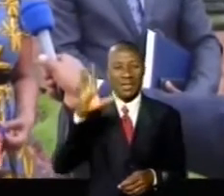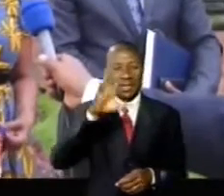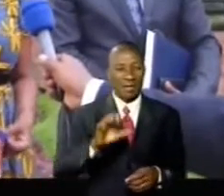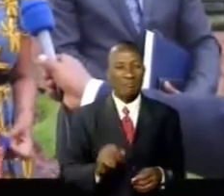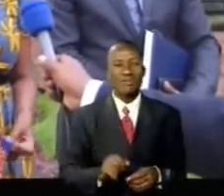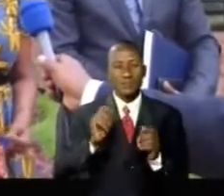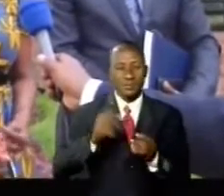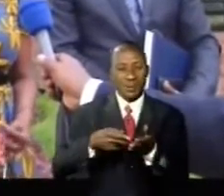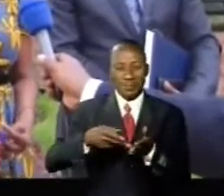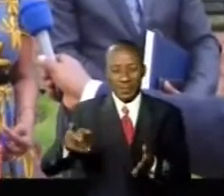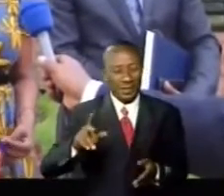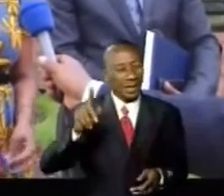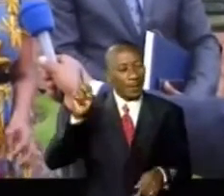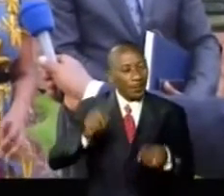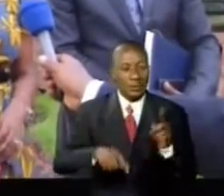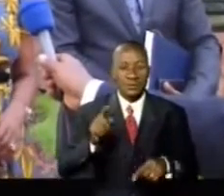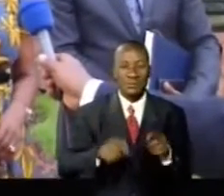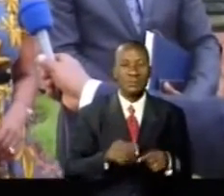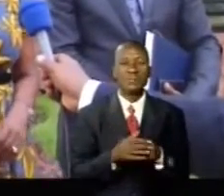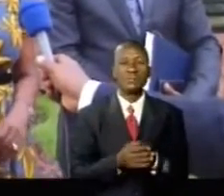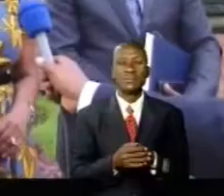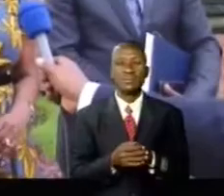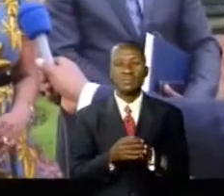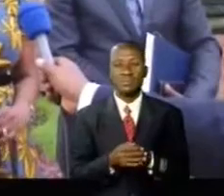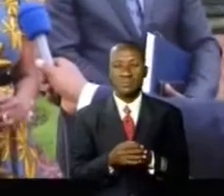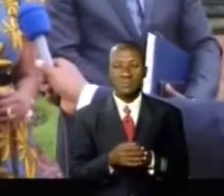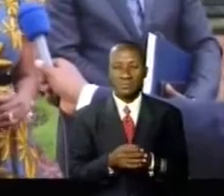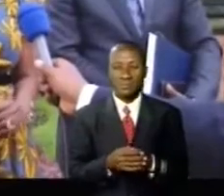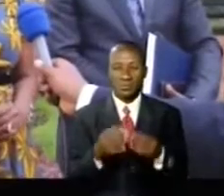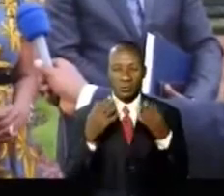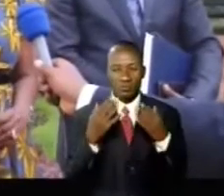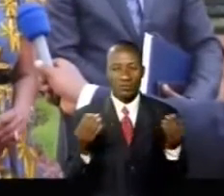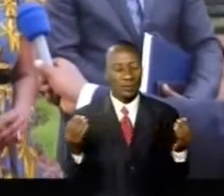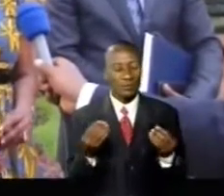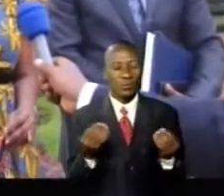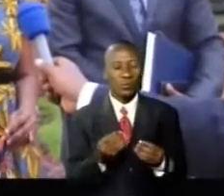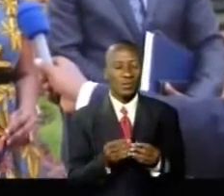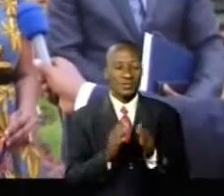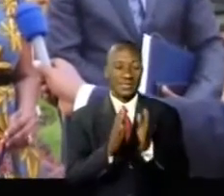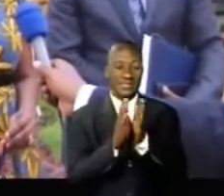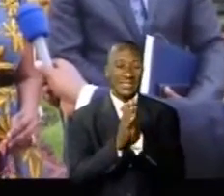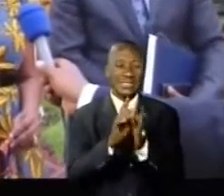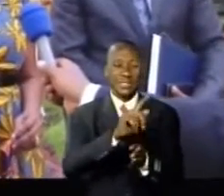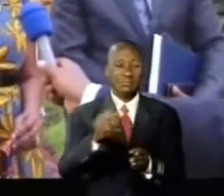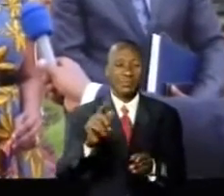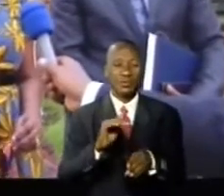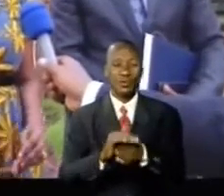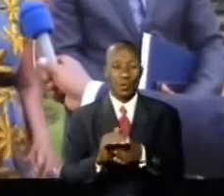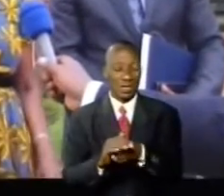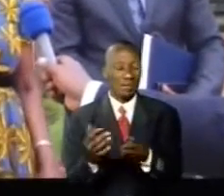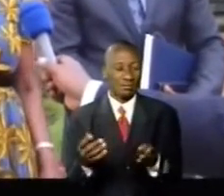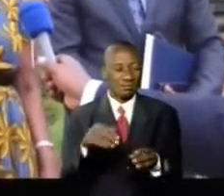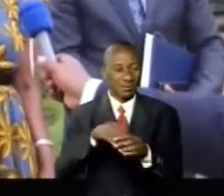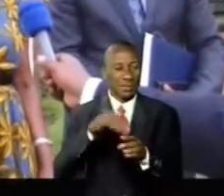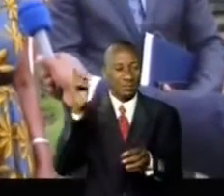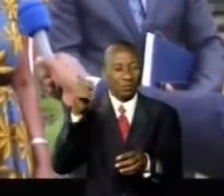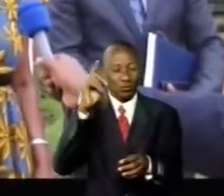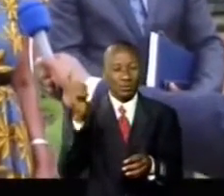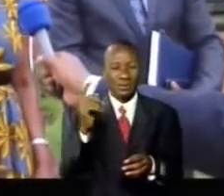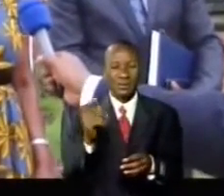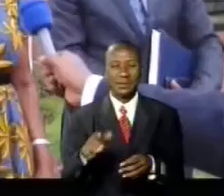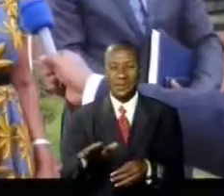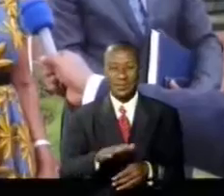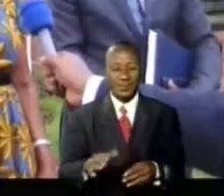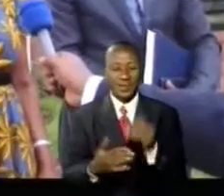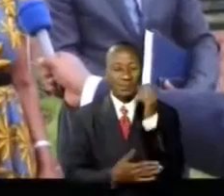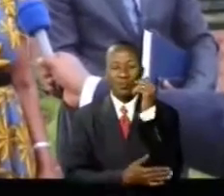se permettre ces traitements. Les traitements étaient à environ 10 000 dollars. Et donc aucun pays, aucun citoyen africain ne pouvait